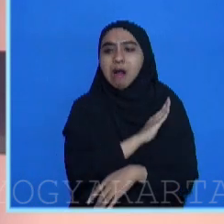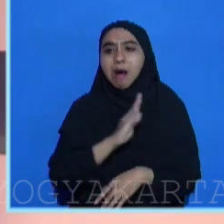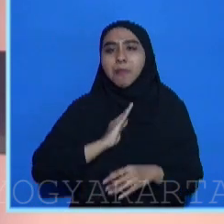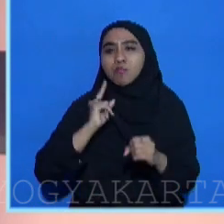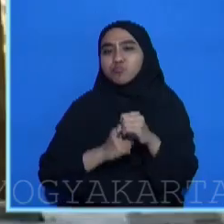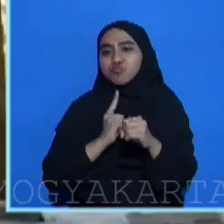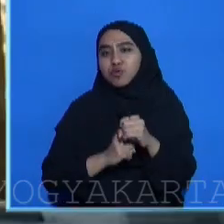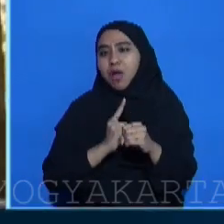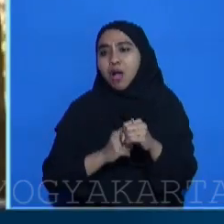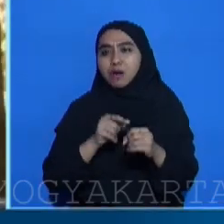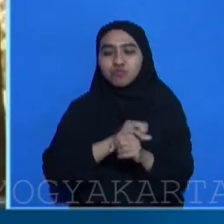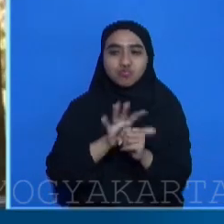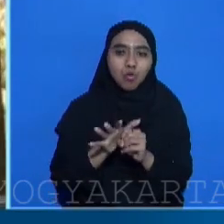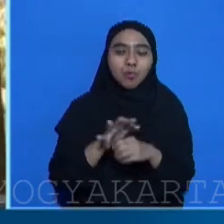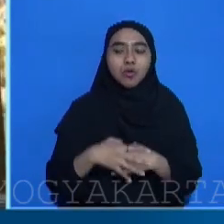bumi